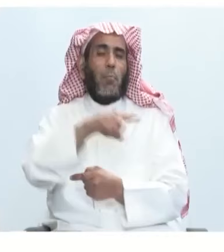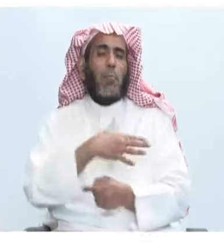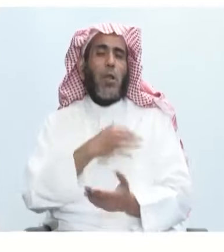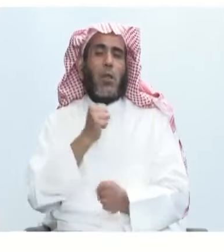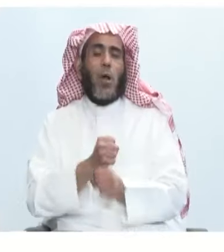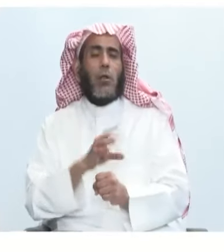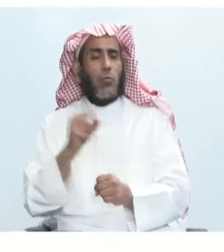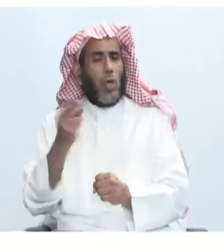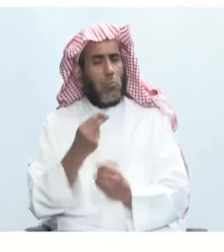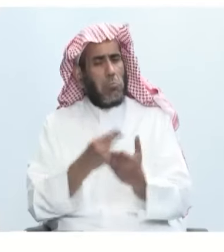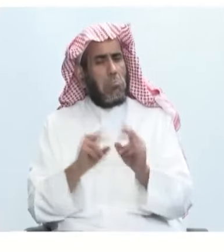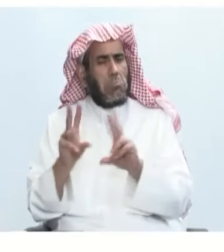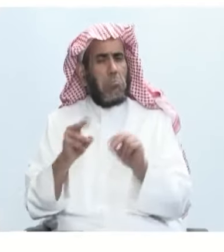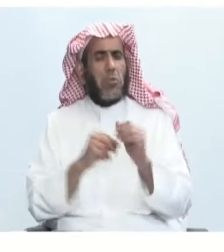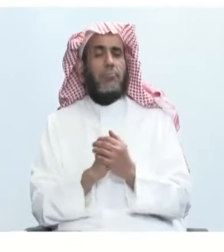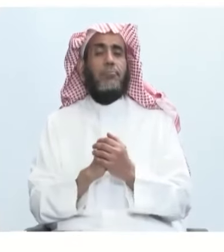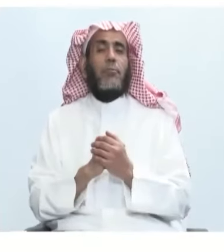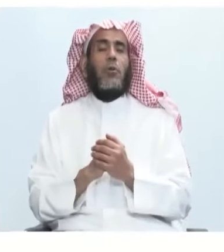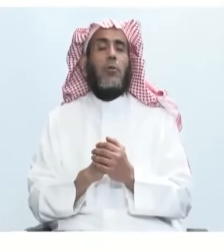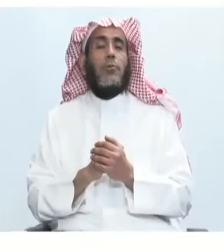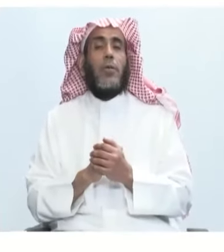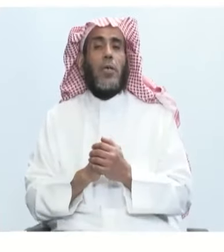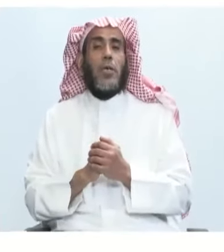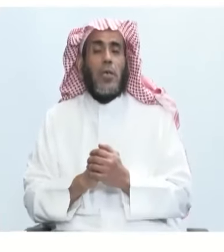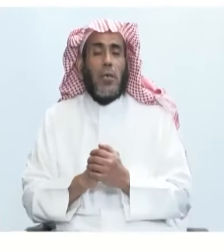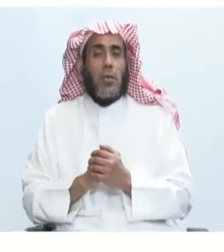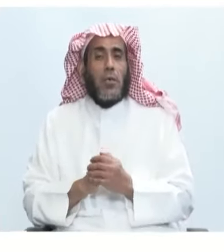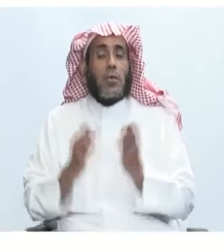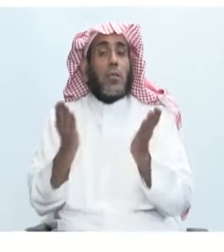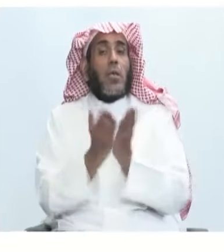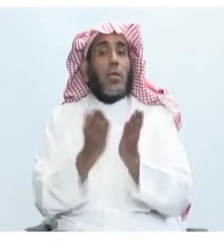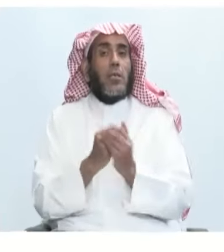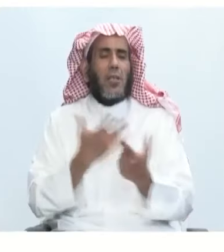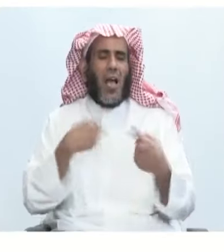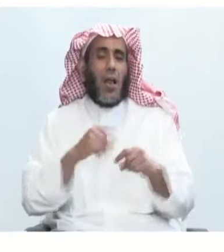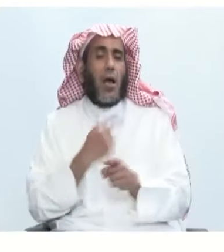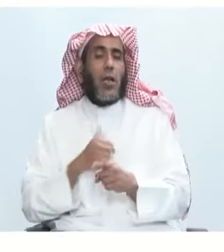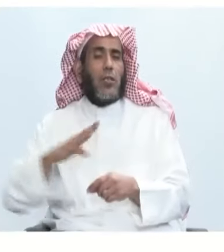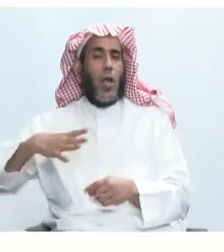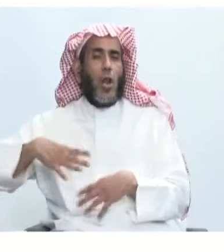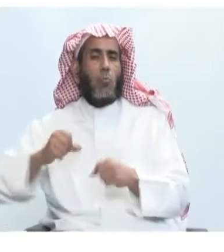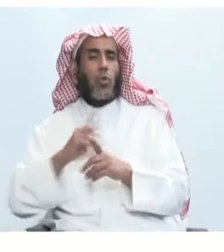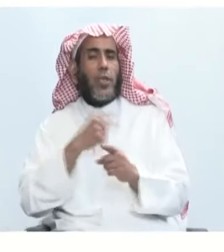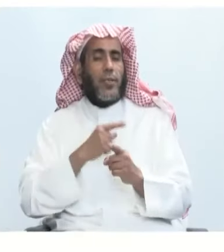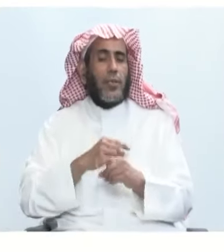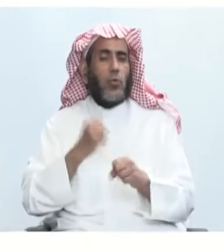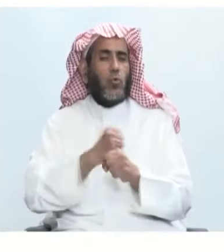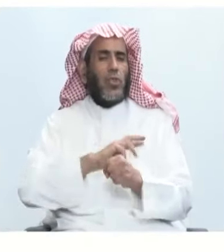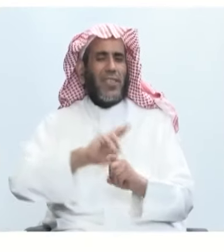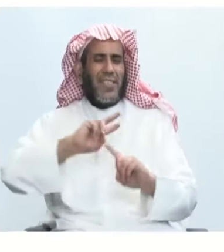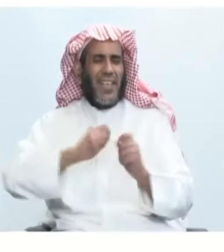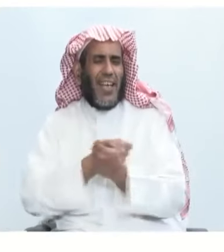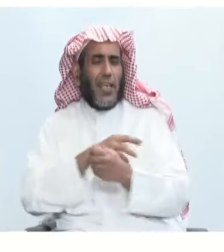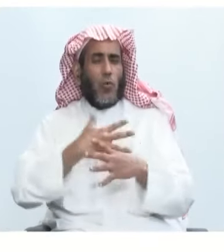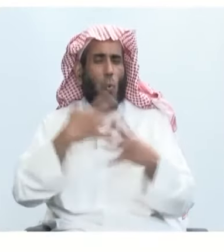ايضا تكتب انت عباره وزميلك كذلك يكتب عباره اخرى دراسه حاله هنا اراد المدير ان يجري يجري تغييرا كبيرا